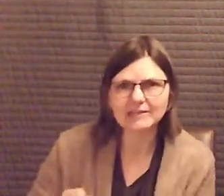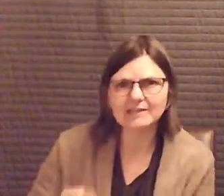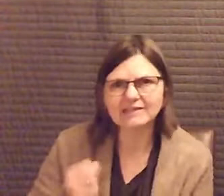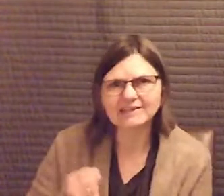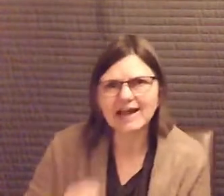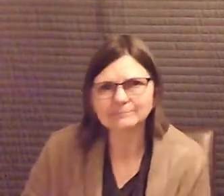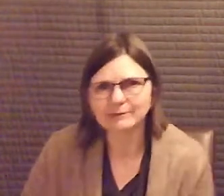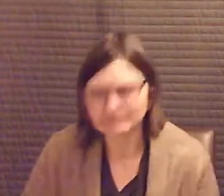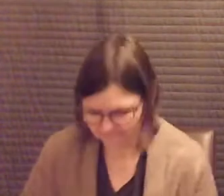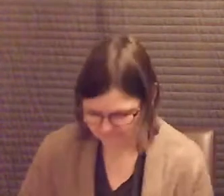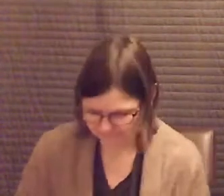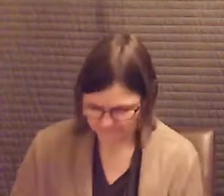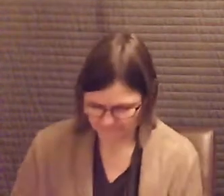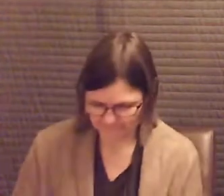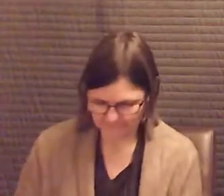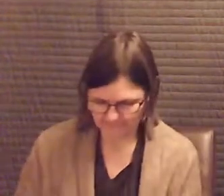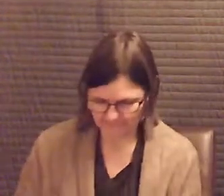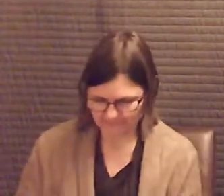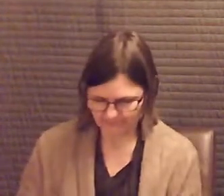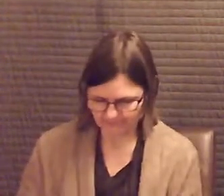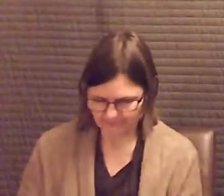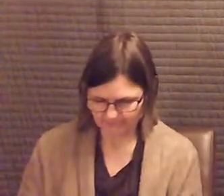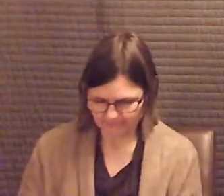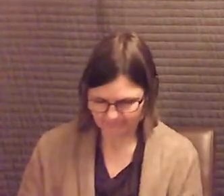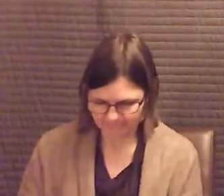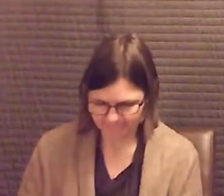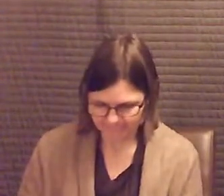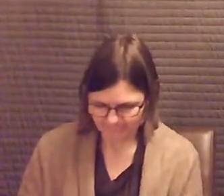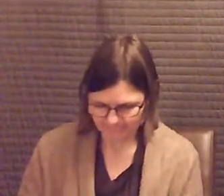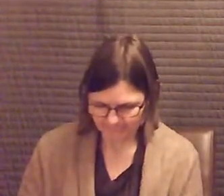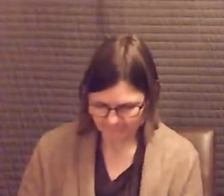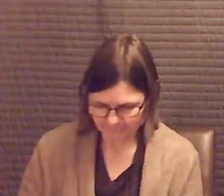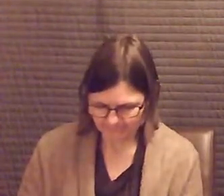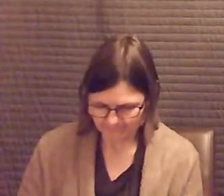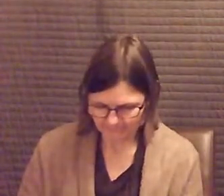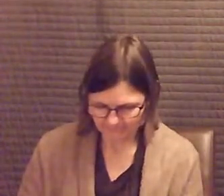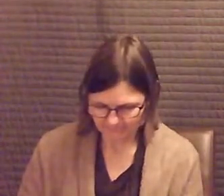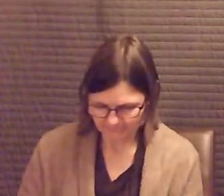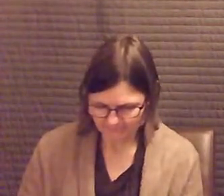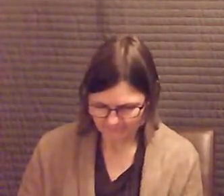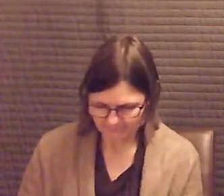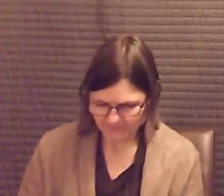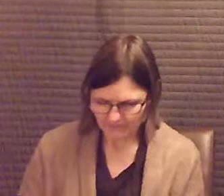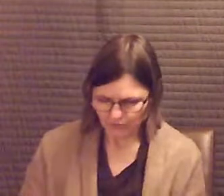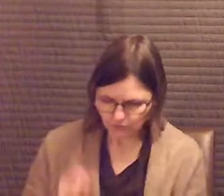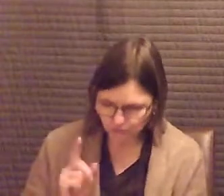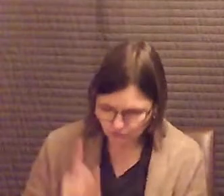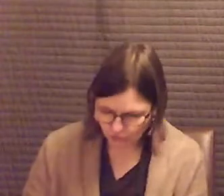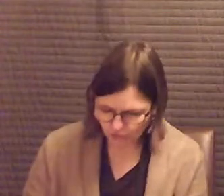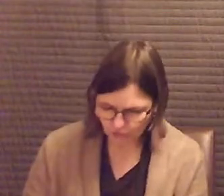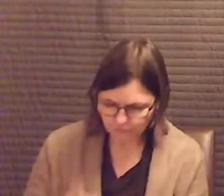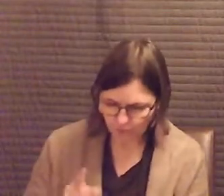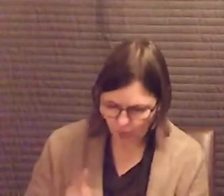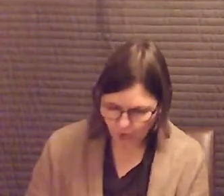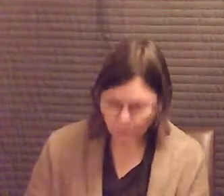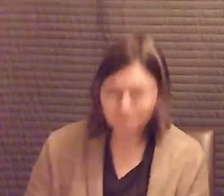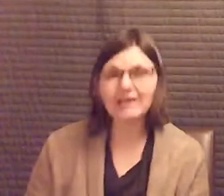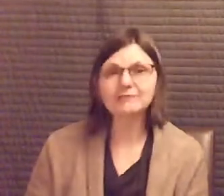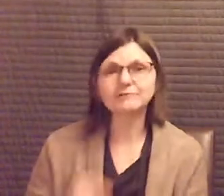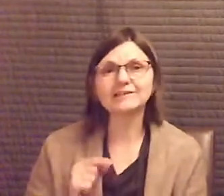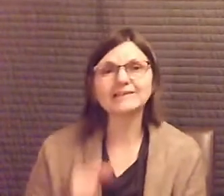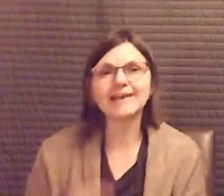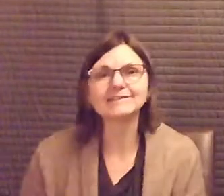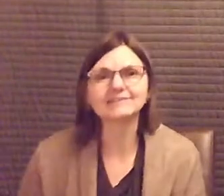heen dit draagt men niet alleen de chief broeders hillbilly van jason stop geloofde ook